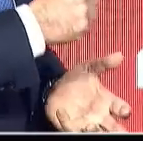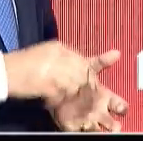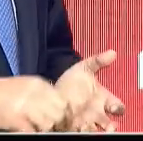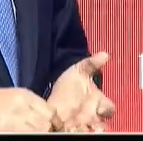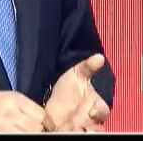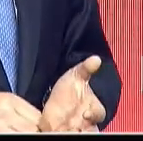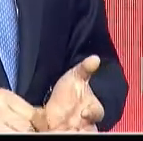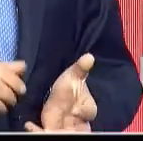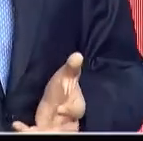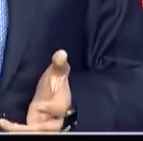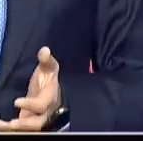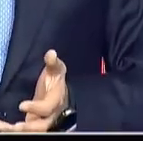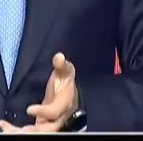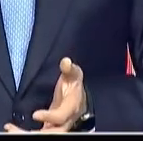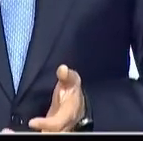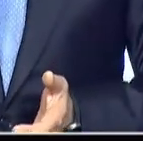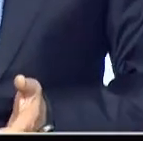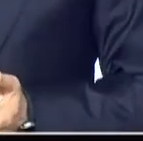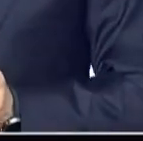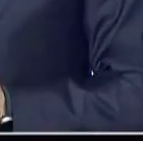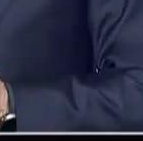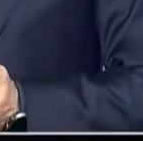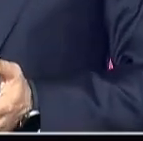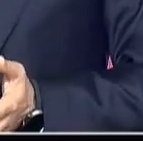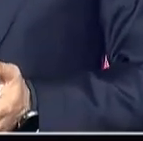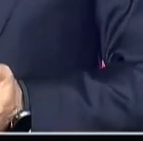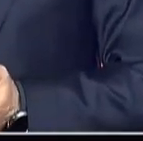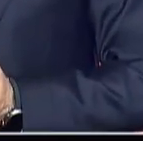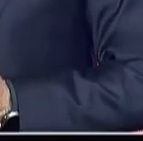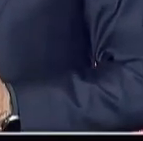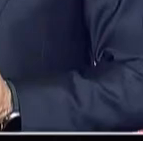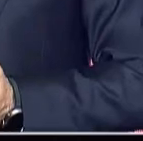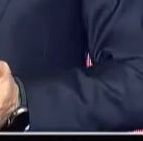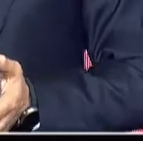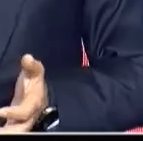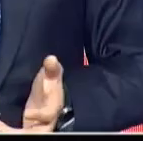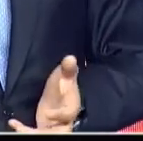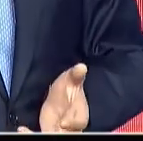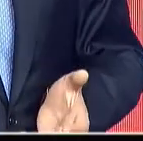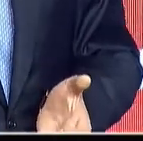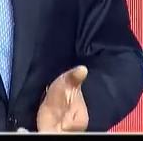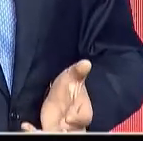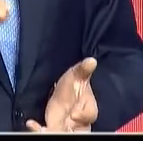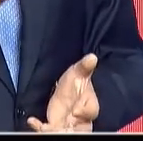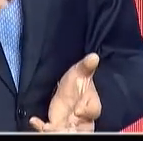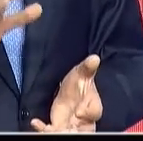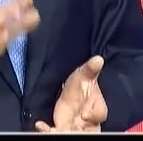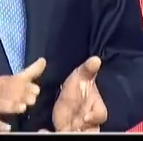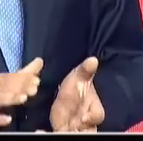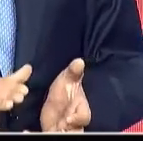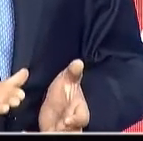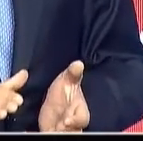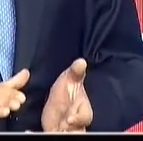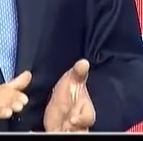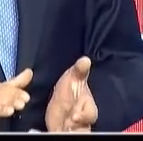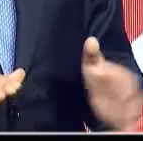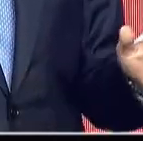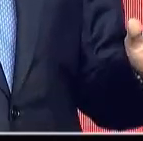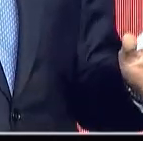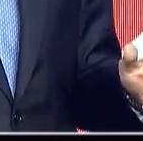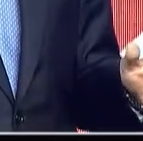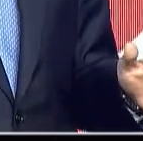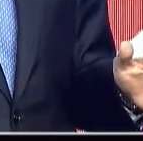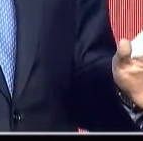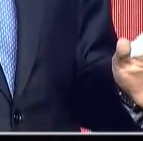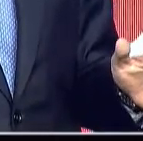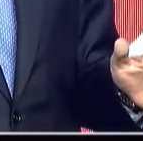devam ederken eğer doğru bir planlama yapmazsak bugünkü manzaradan çok daha kötü boyutları hep